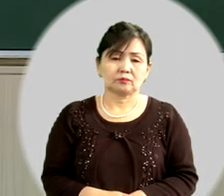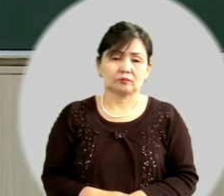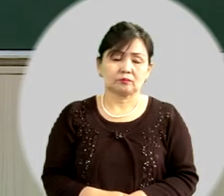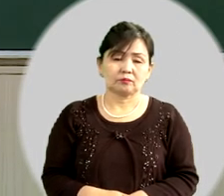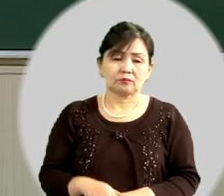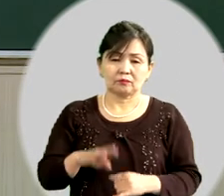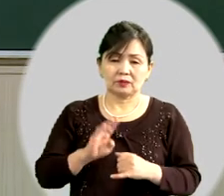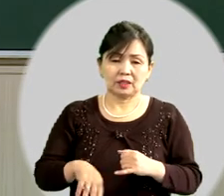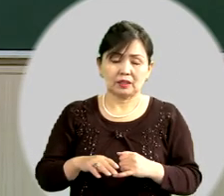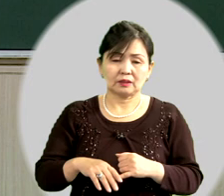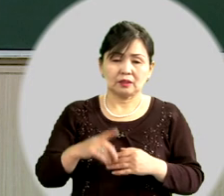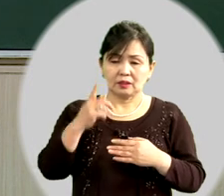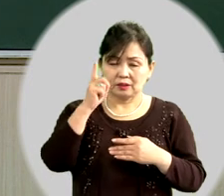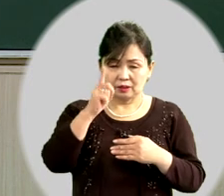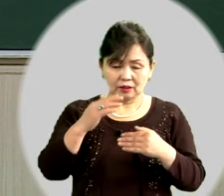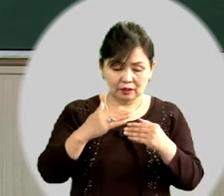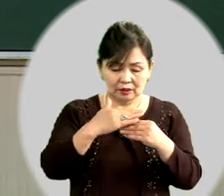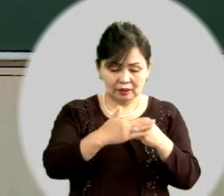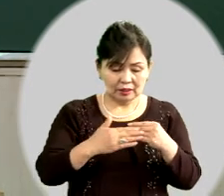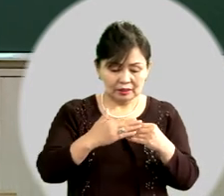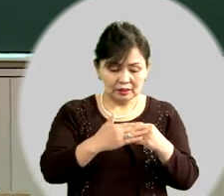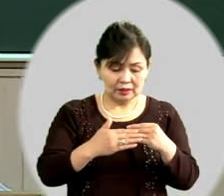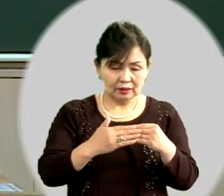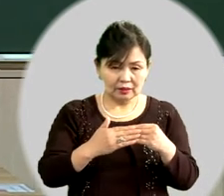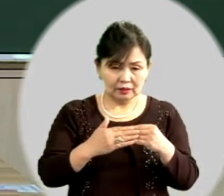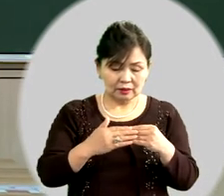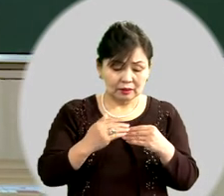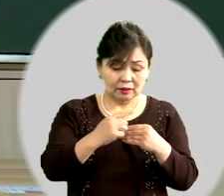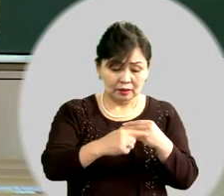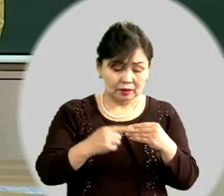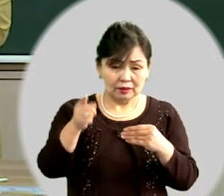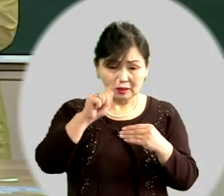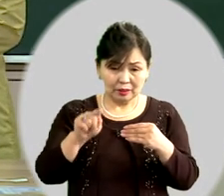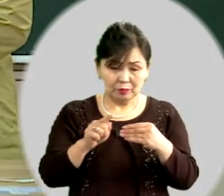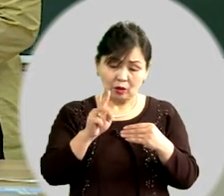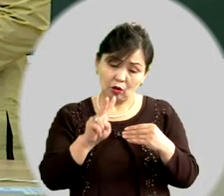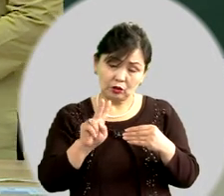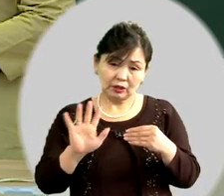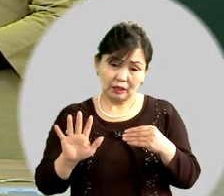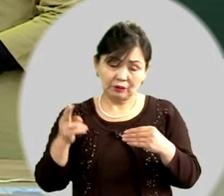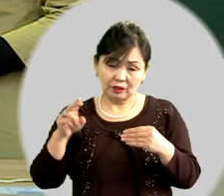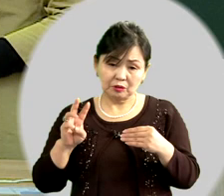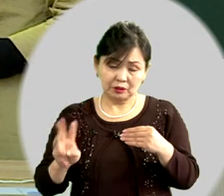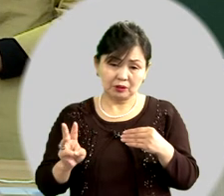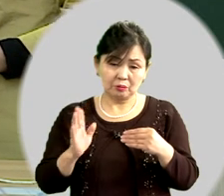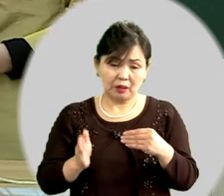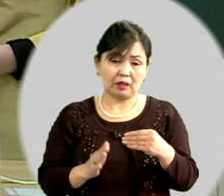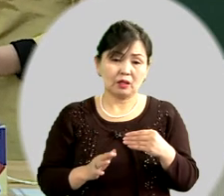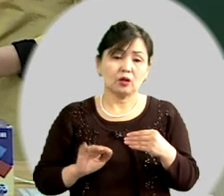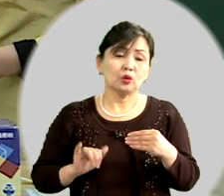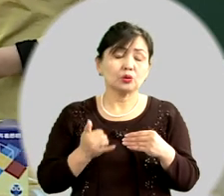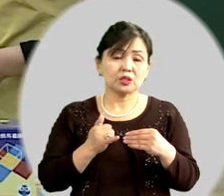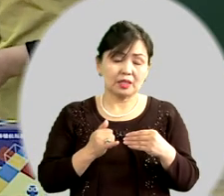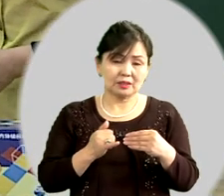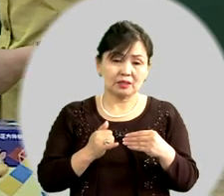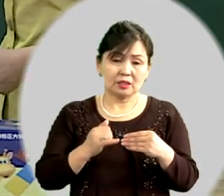талсын талбай 25 дециметр квадрат учраас яг ийм квадрат энэ кубд хэд байгаа вэ?